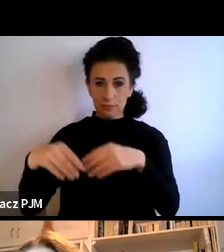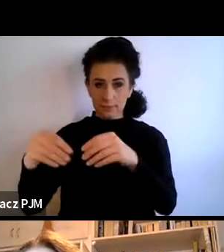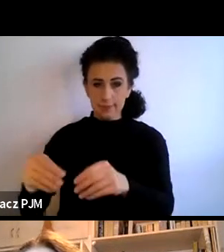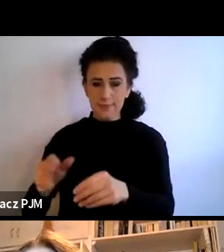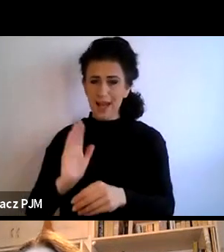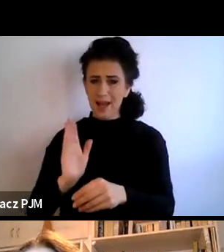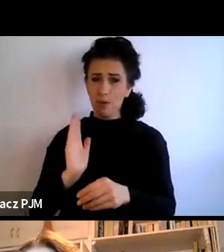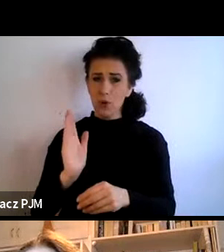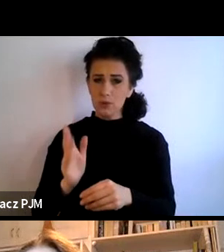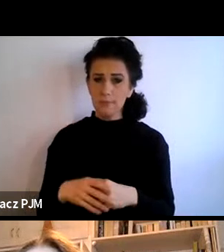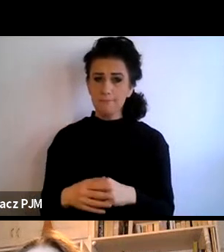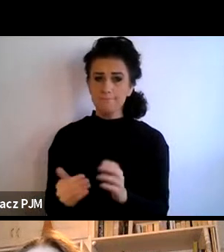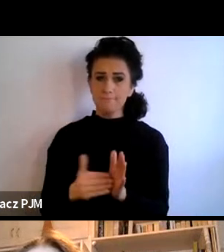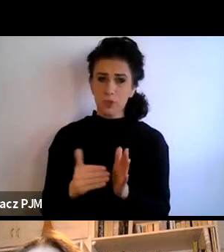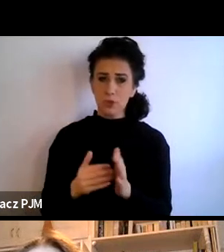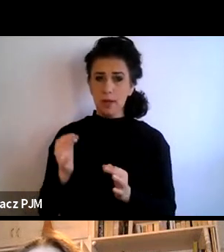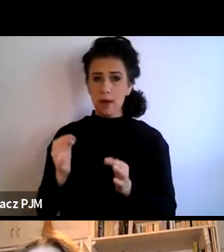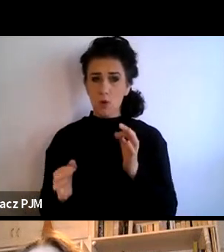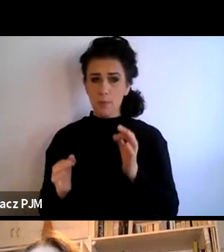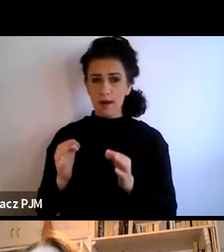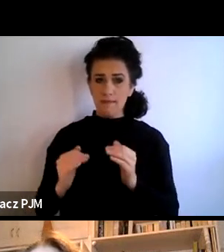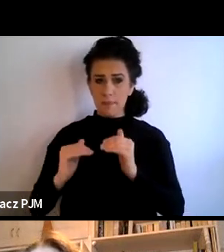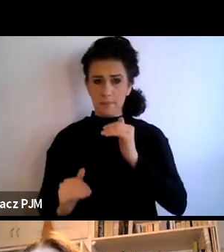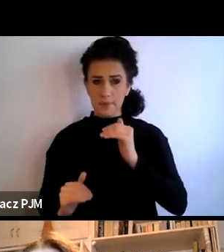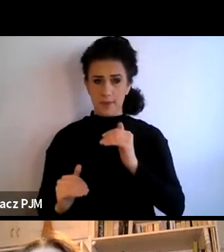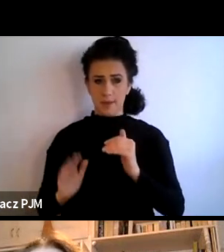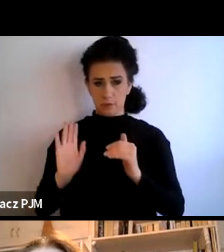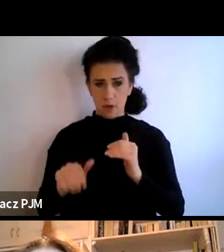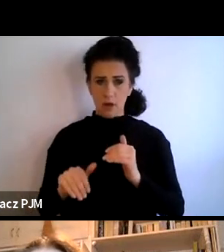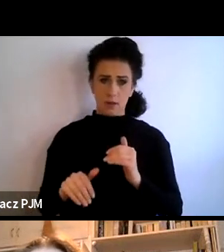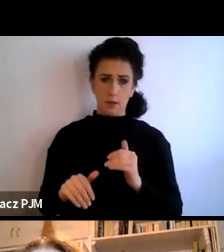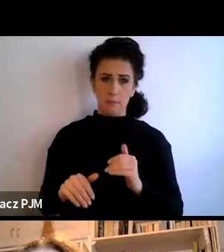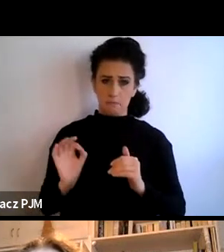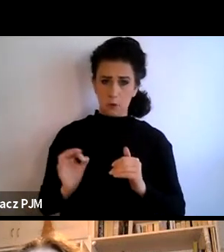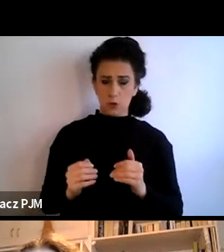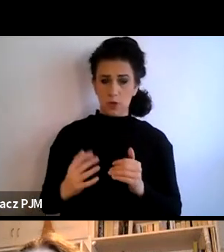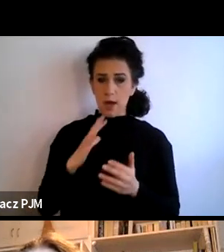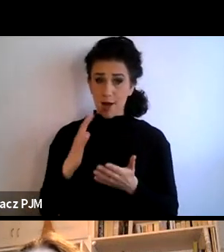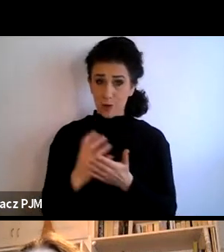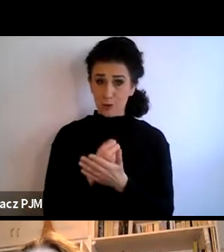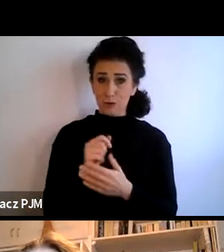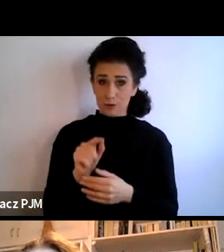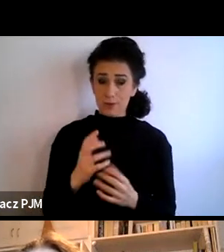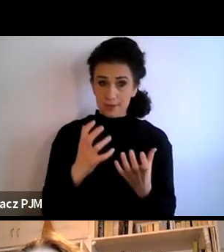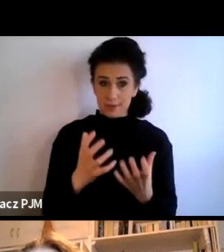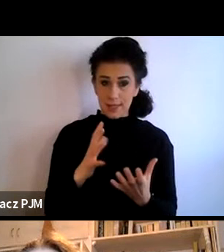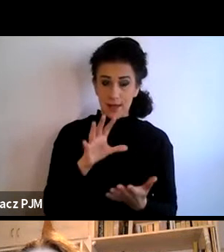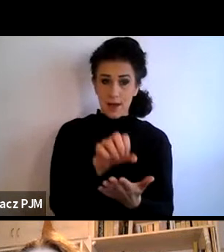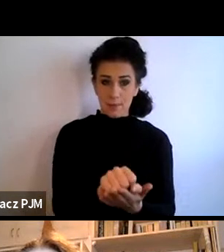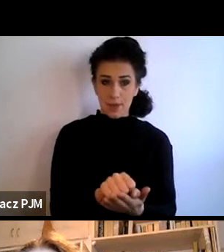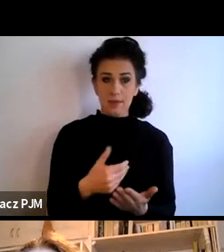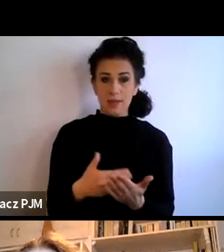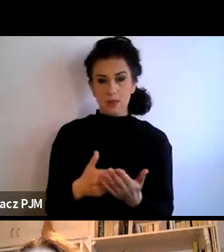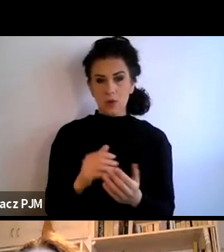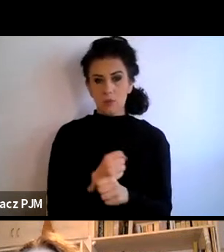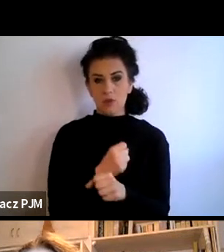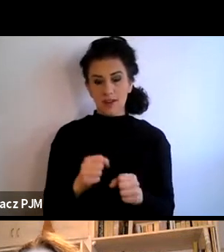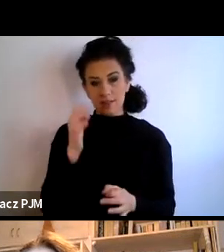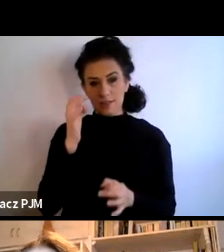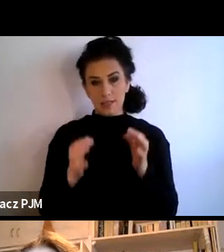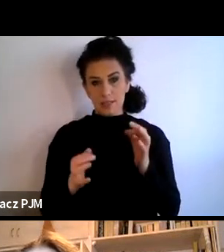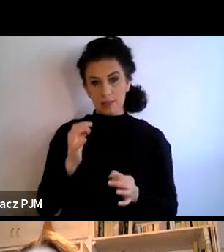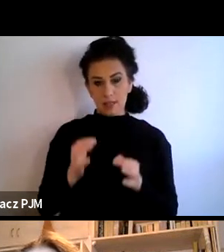no okazało się, że jednak obawa jest mniejsza niż potencjalne korzyści. I teraz zastanawiam się poważnie nad tym, czy